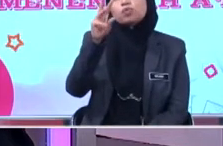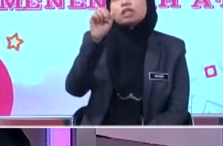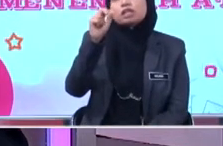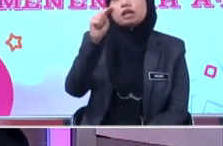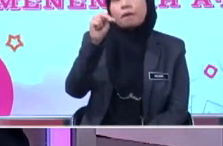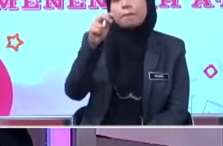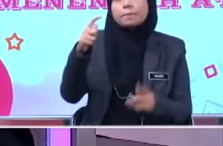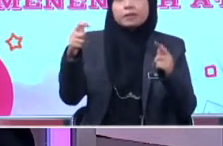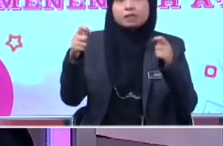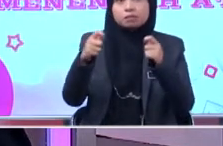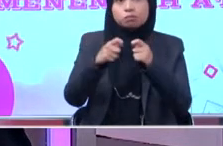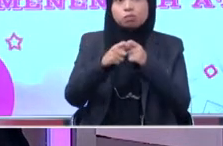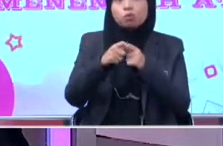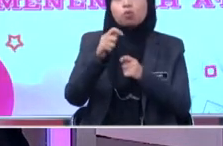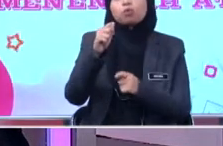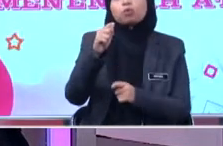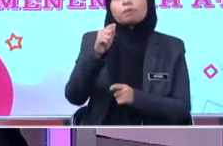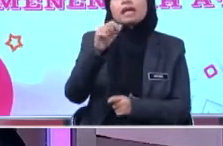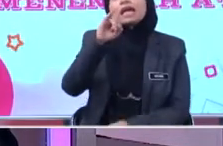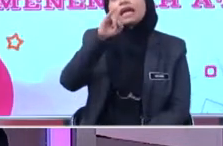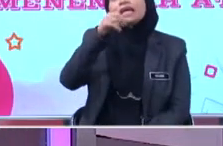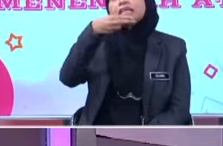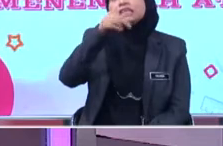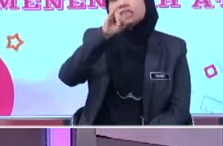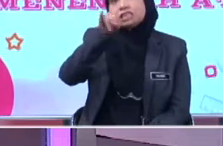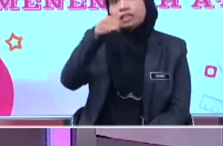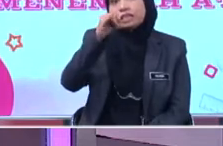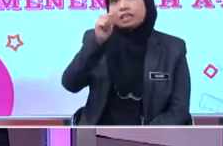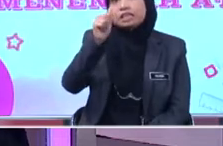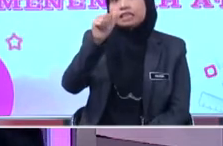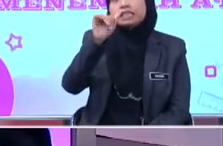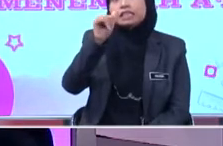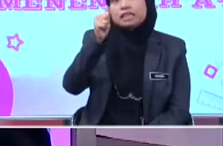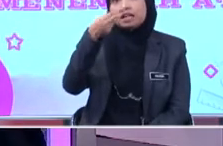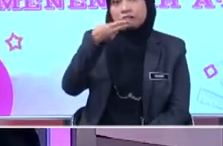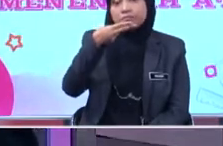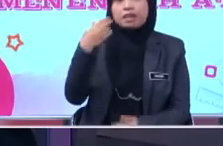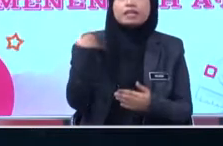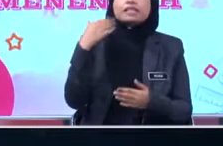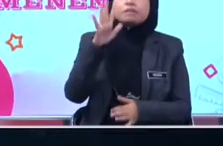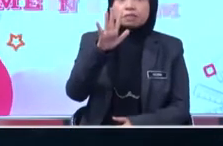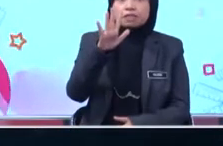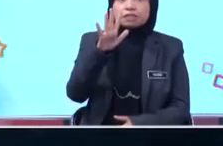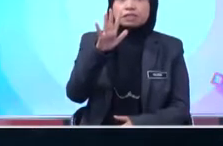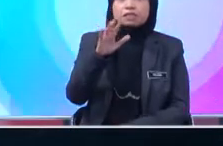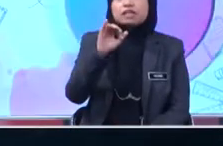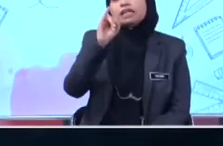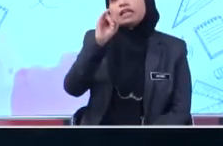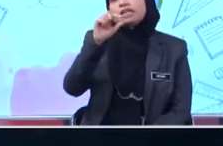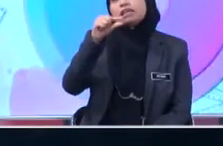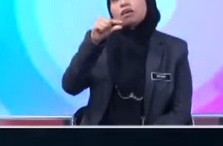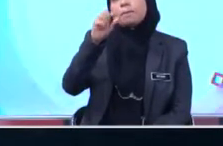hukum nun mati dan tanwin ad-4 ada lima hukumnya yaitu idgham bilagunnah